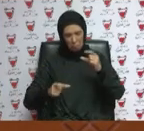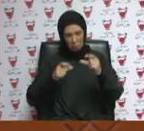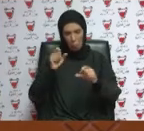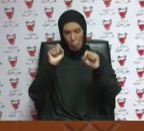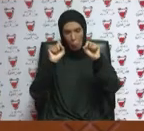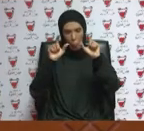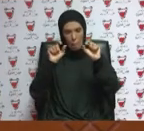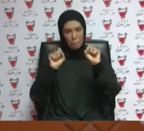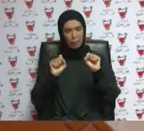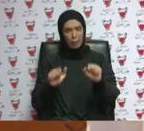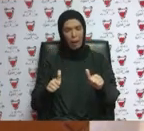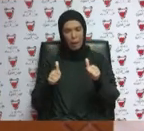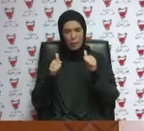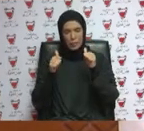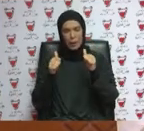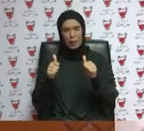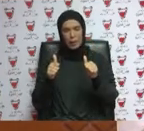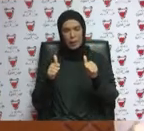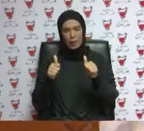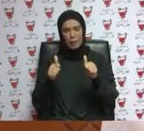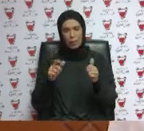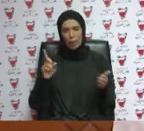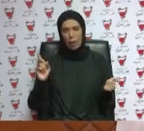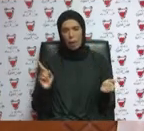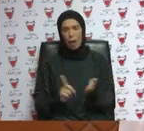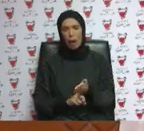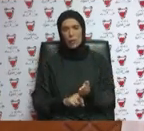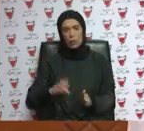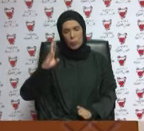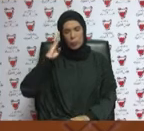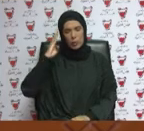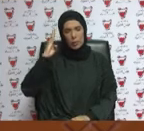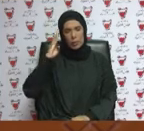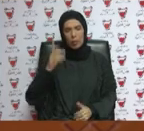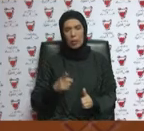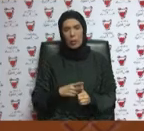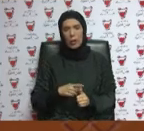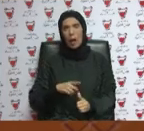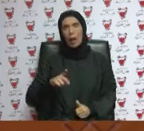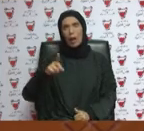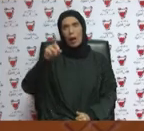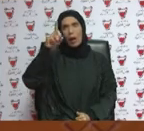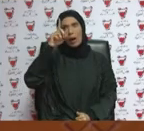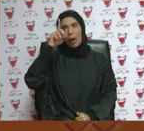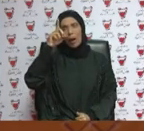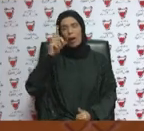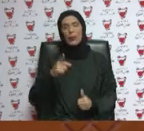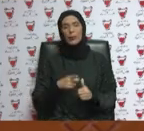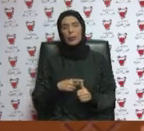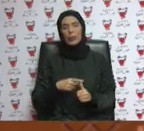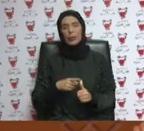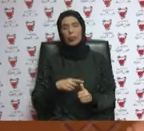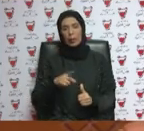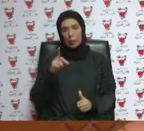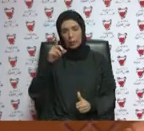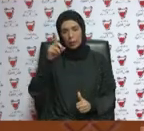المتميزة. لذلك أنا أوجب الشكر أولا لله عز وجل. والله إن الذي